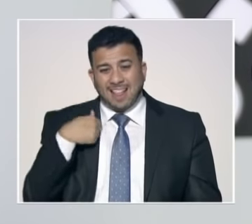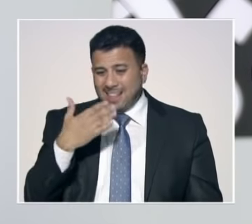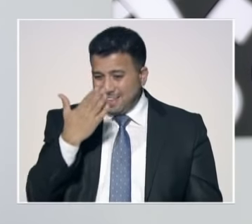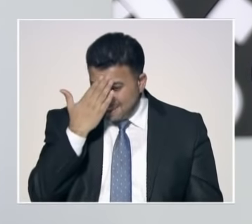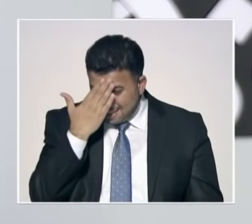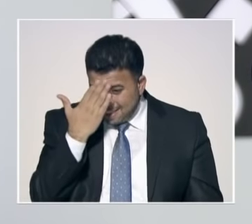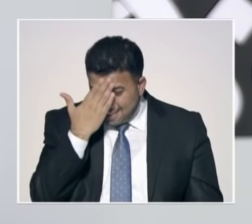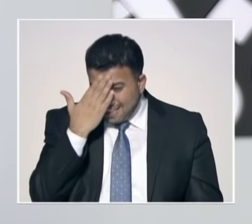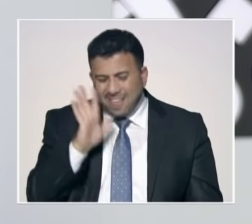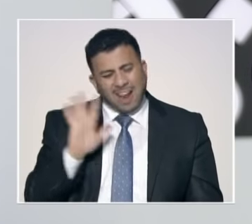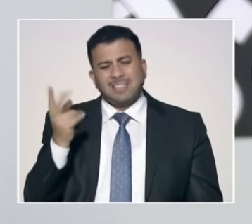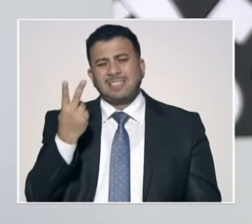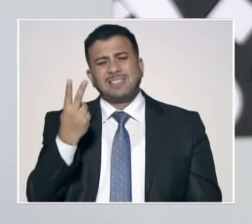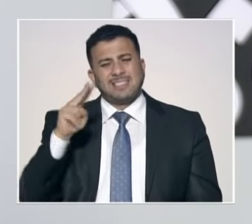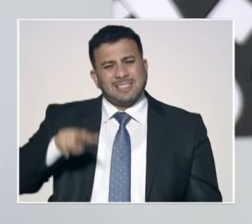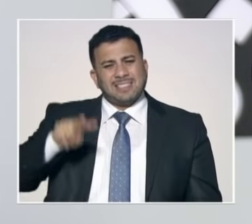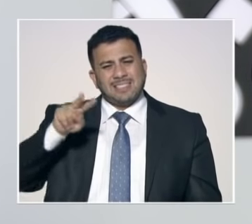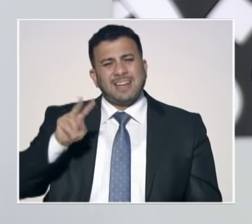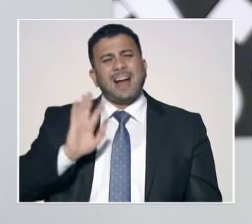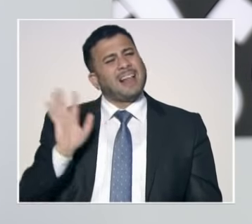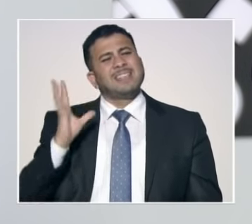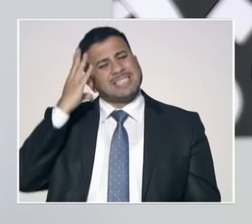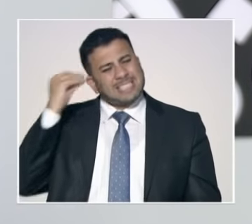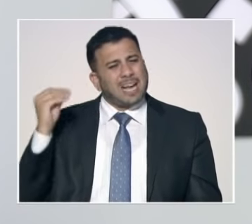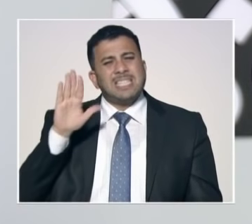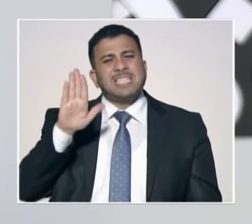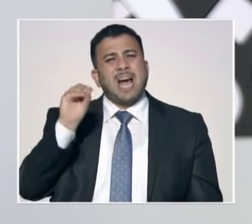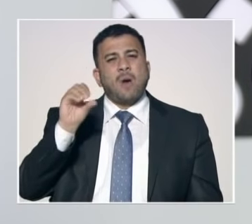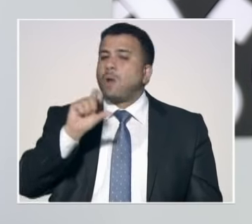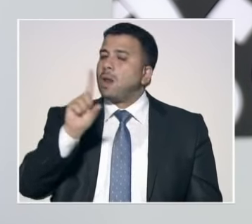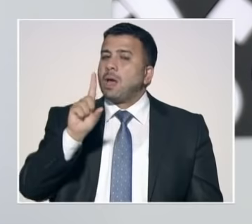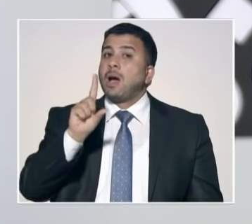يأتي بالركن ثم يسجد للسهو. وبالنسبة